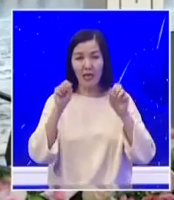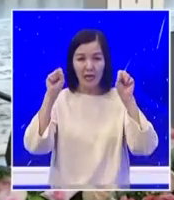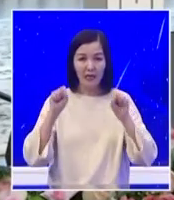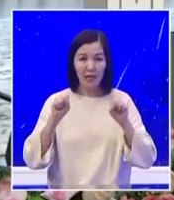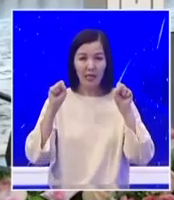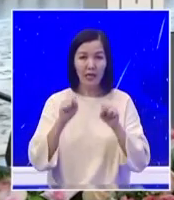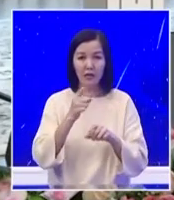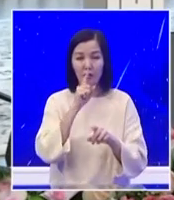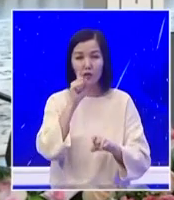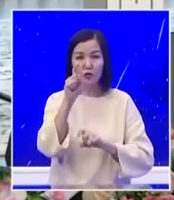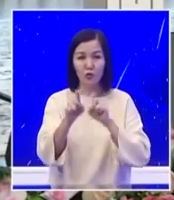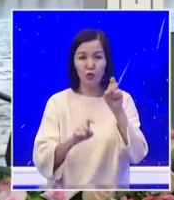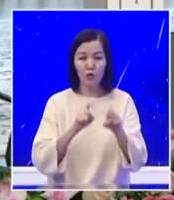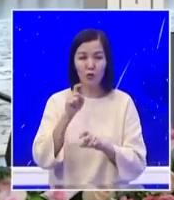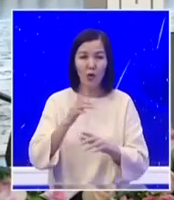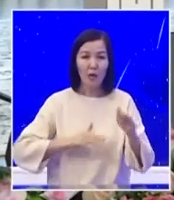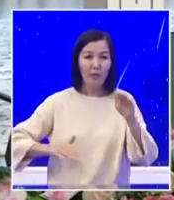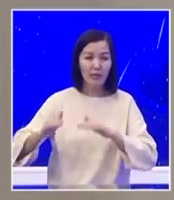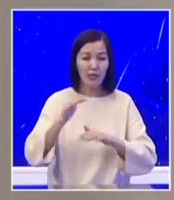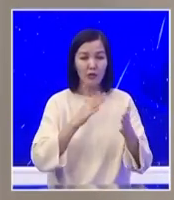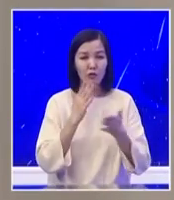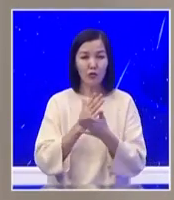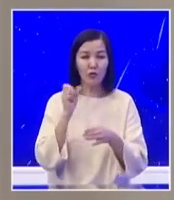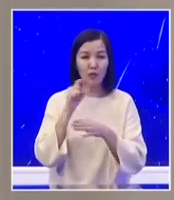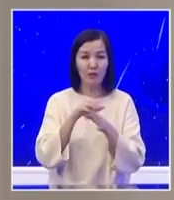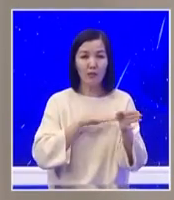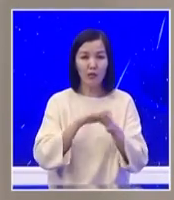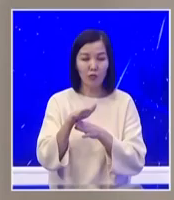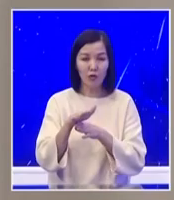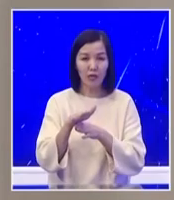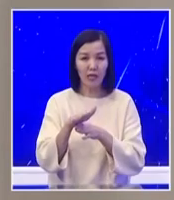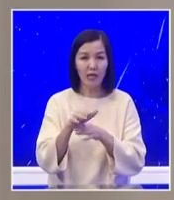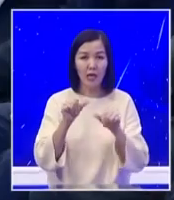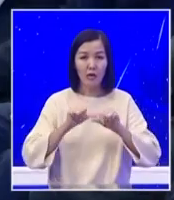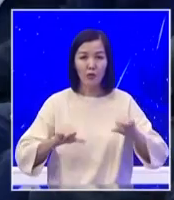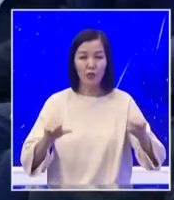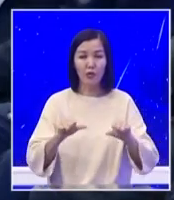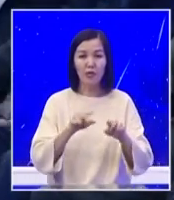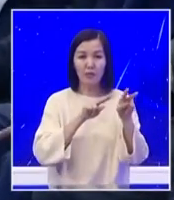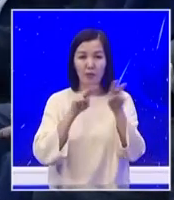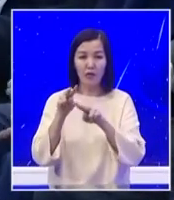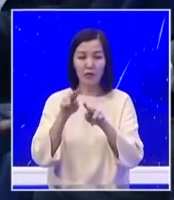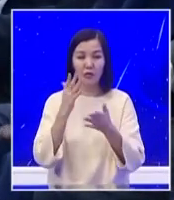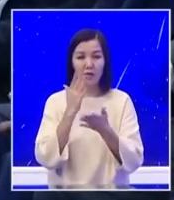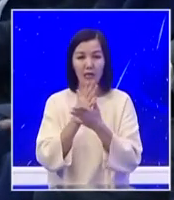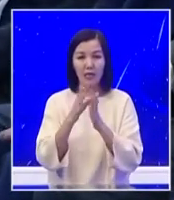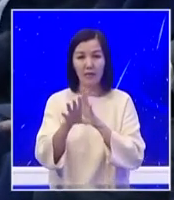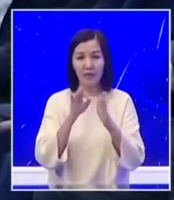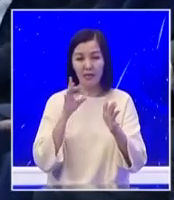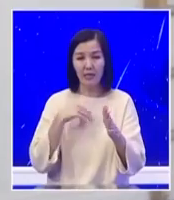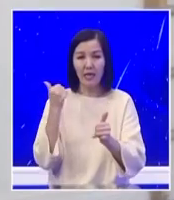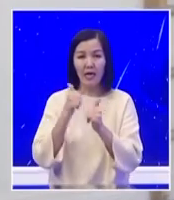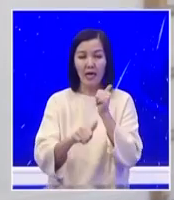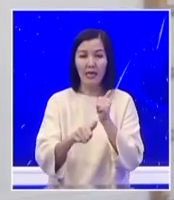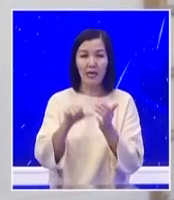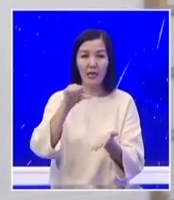метр қашықтыққа жүгіру мен бассейнде жүзу. Олардың кемгетігін білікті төрешілер мен бақылаушылар қадағалап жүр. Әр қатысушының